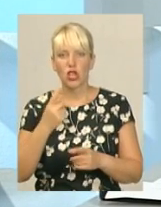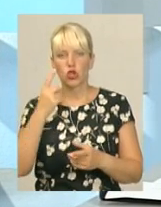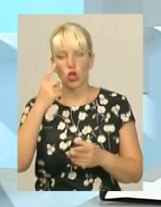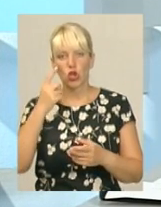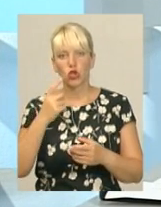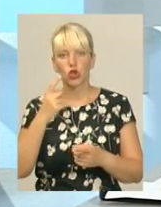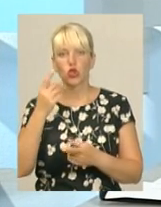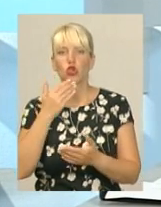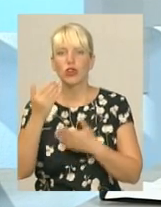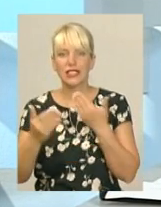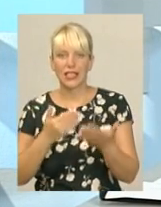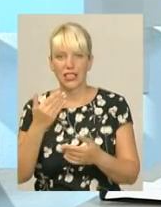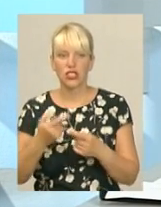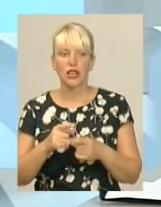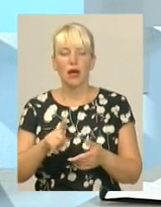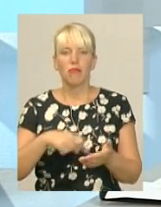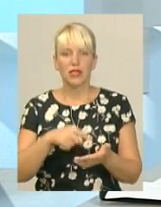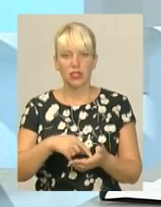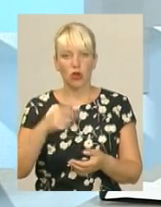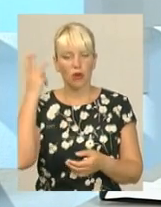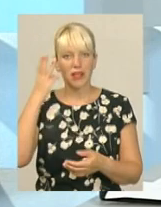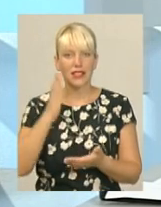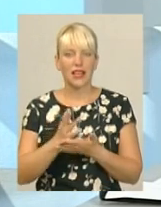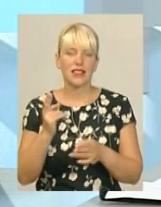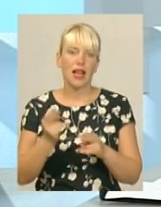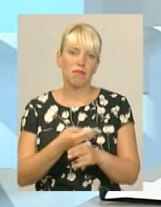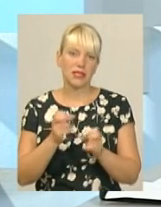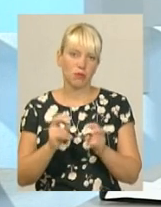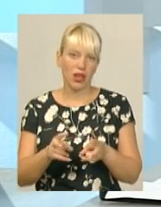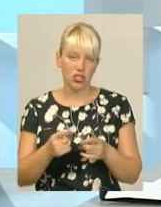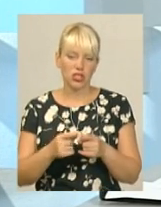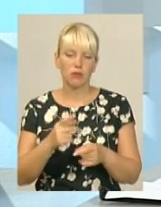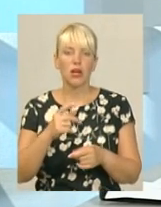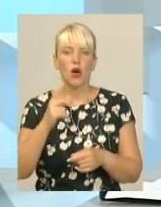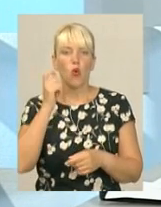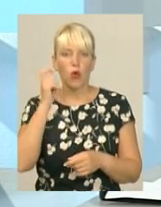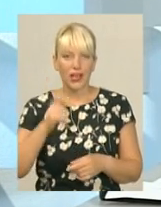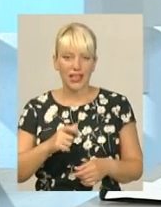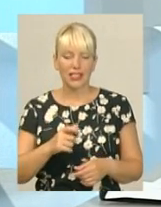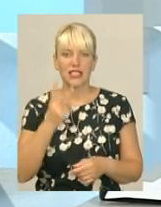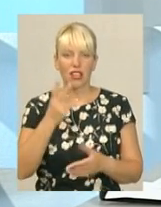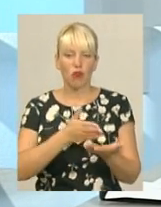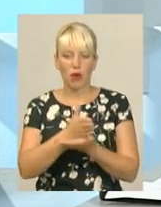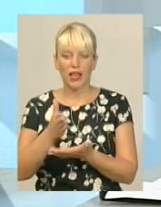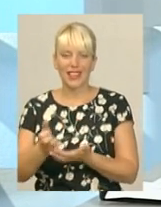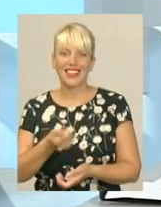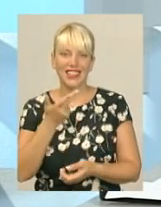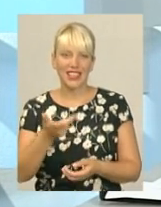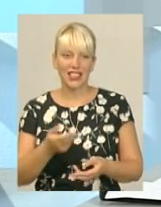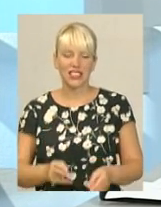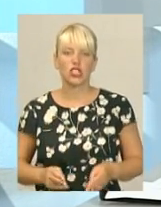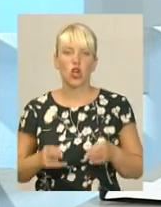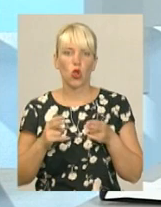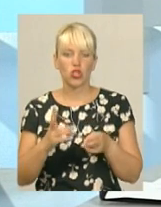визнаний найнебезпечнішим містом України за двома критеріями. Тобто кількість скоєних злочинів на 10 тисяч